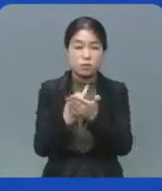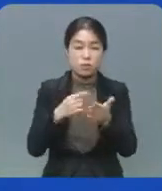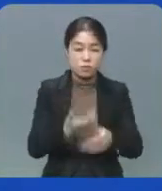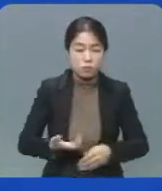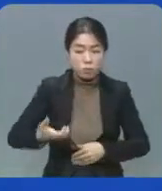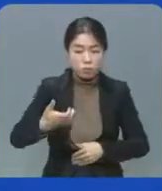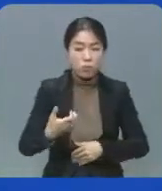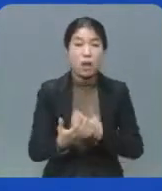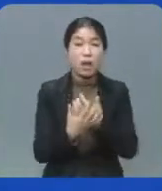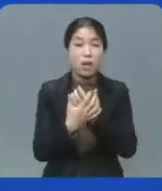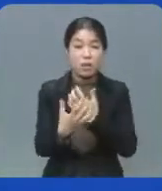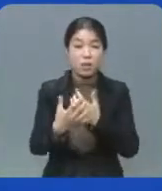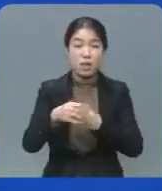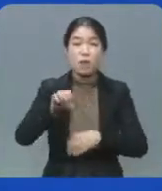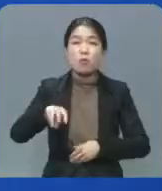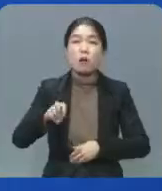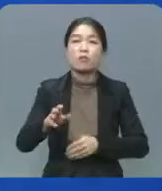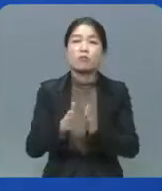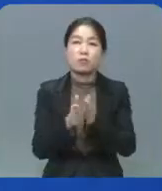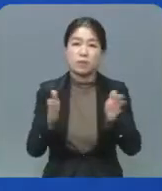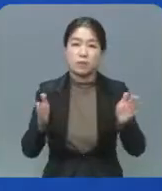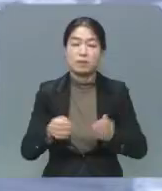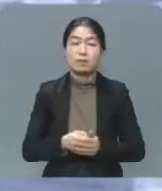오는 20일 광주 에서 시작됩니다